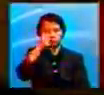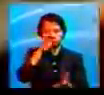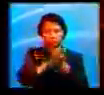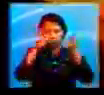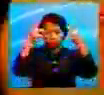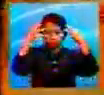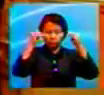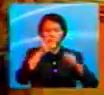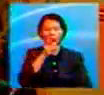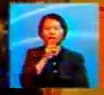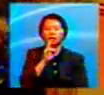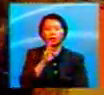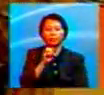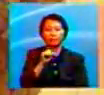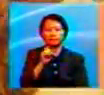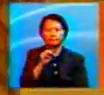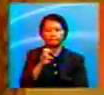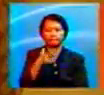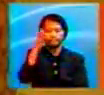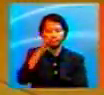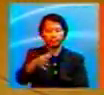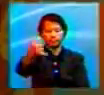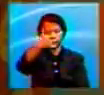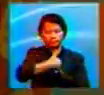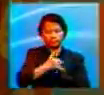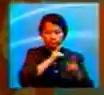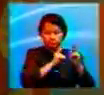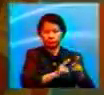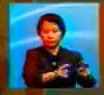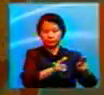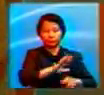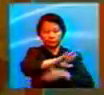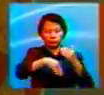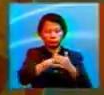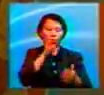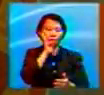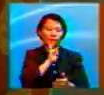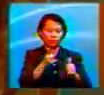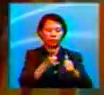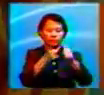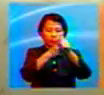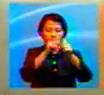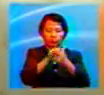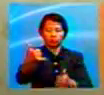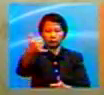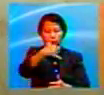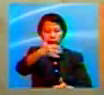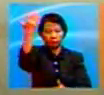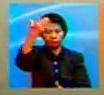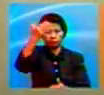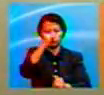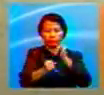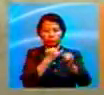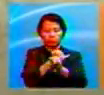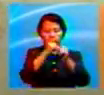Menteri Datin Sri Rosmah Mansor dijadual menerima kunjungan hormat semua wanita pertama yang menghadiri seminar